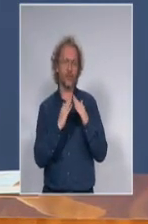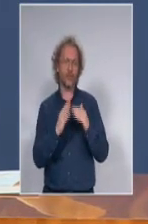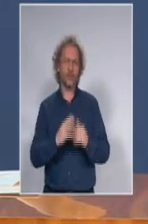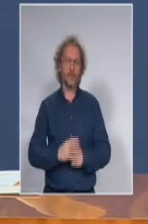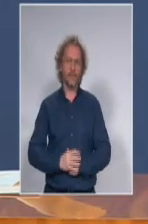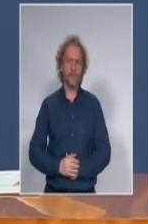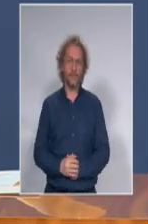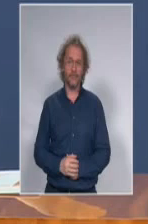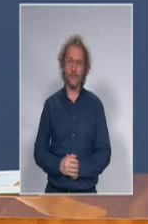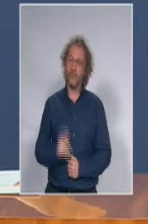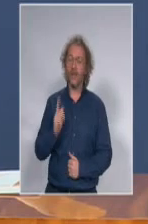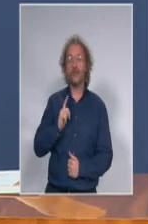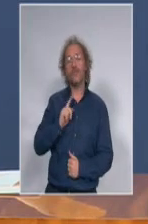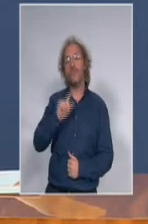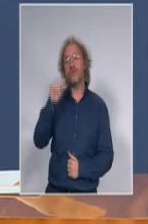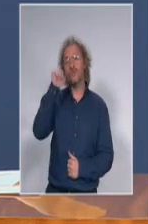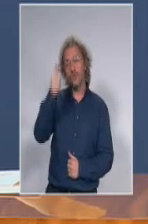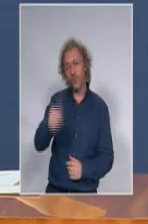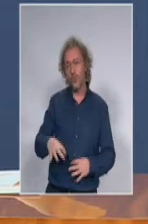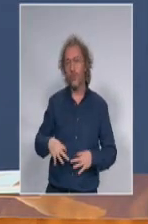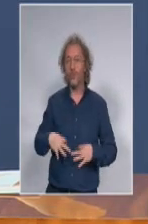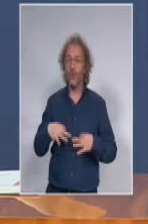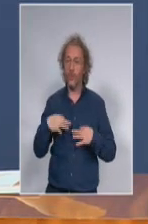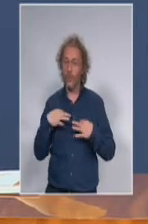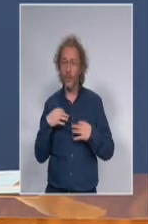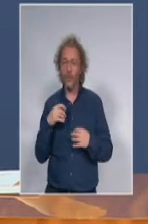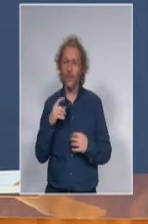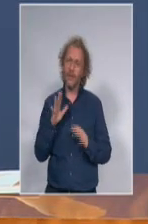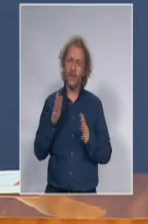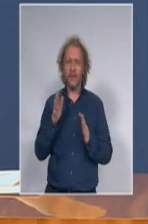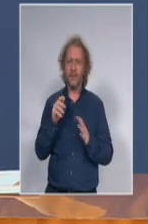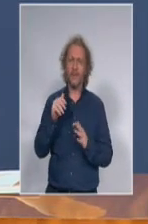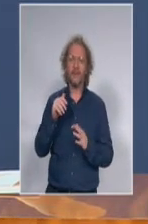dva termina, već do sutra u ovo vreme